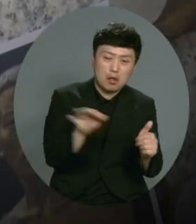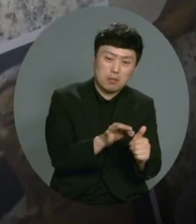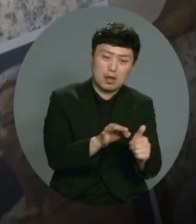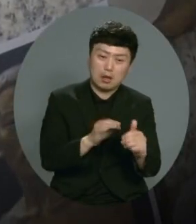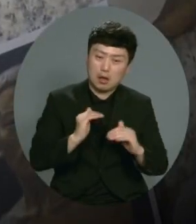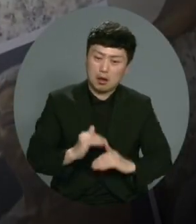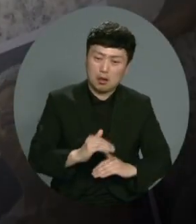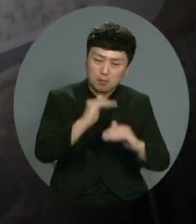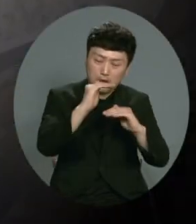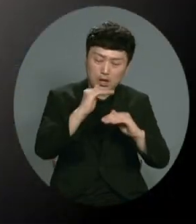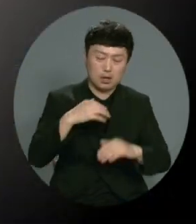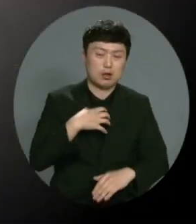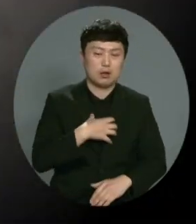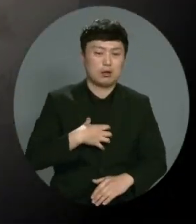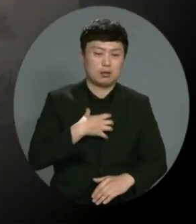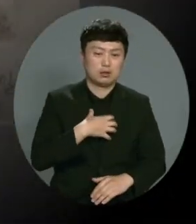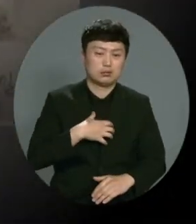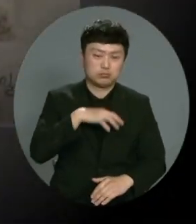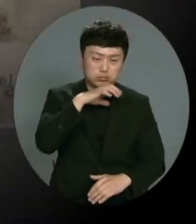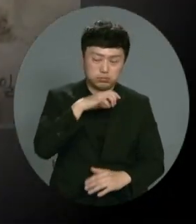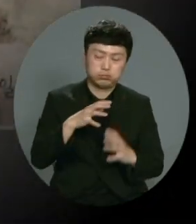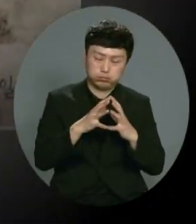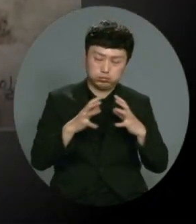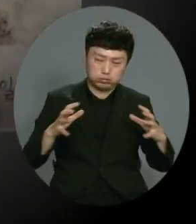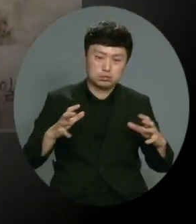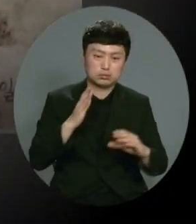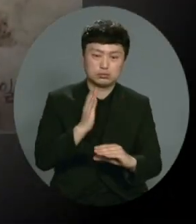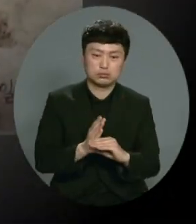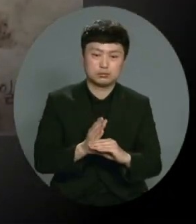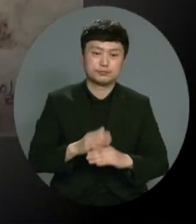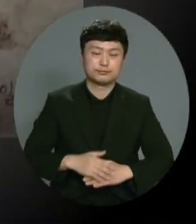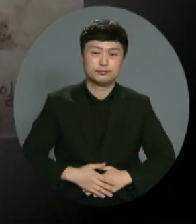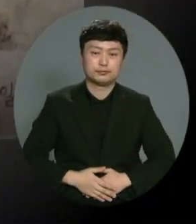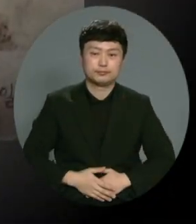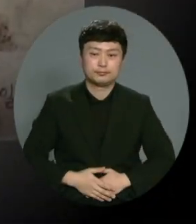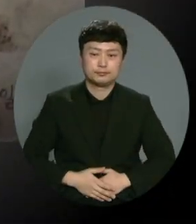우려의 목소리가 커지고 있습니다. MBC 뉴스 조재한입니다.